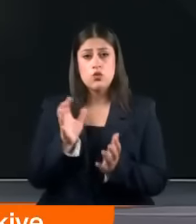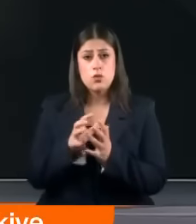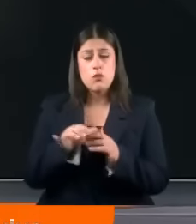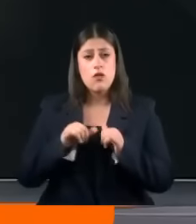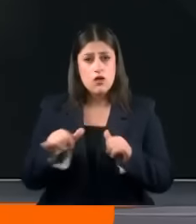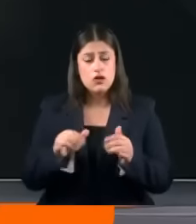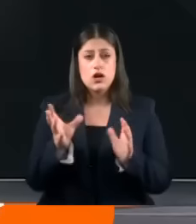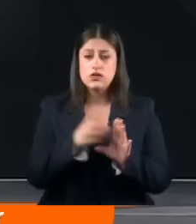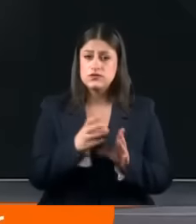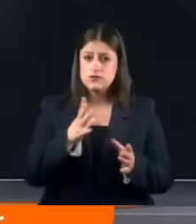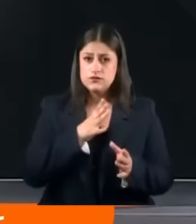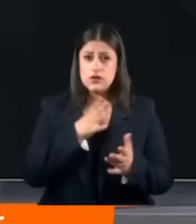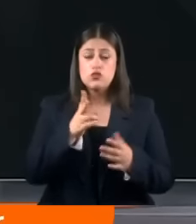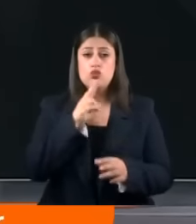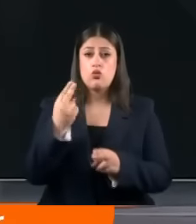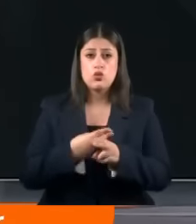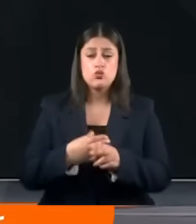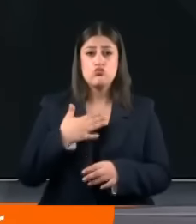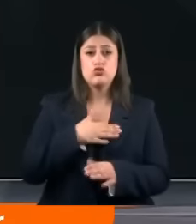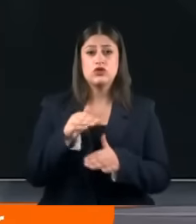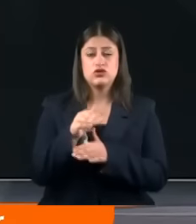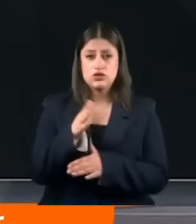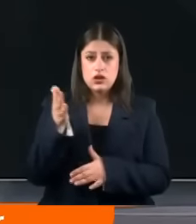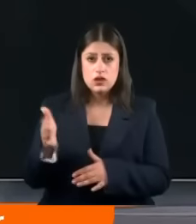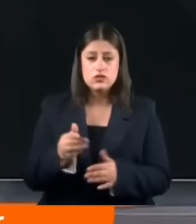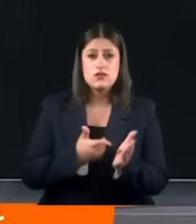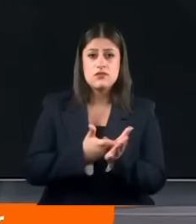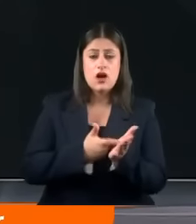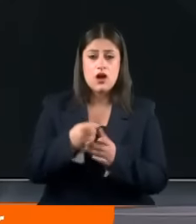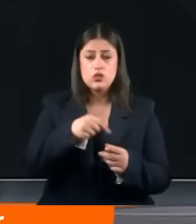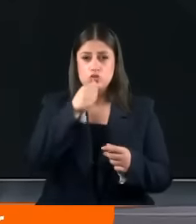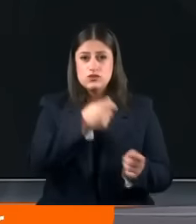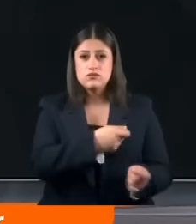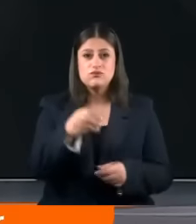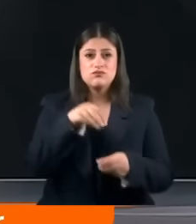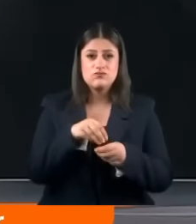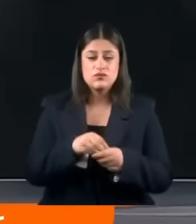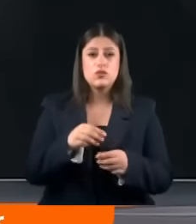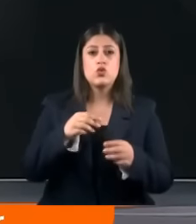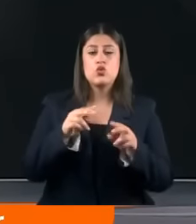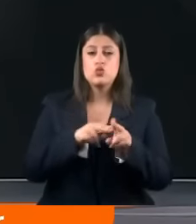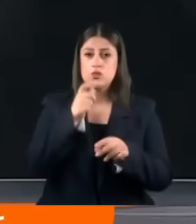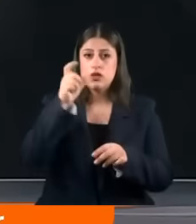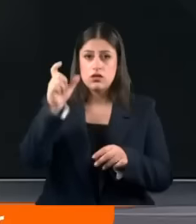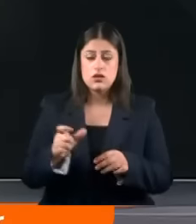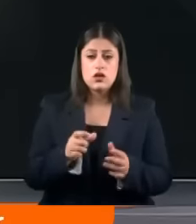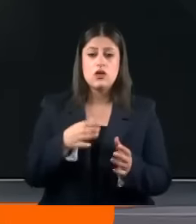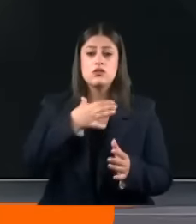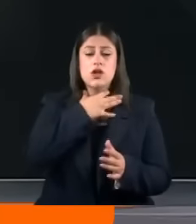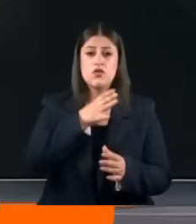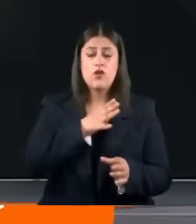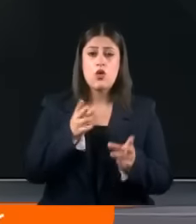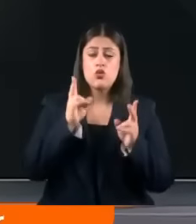zaman dehşet saçabiliyor. Son örneği Bursa'da yaşandı. Tarlasını sulamak için yola düşen Kudbettin Güneş tasmalı bir köpeğin saldırısına